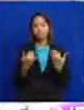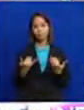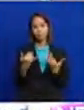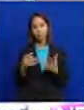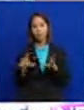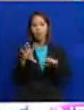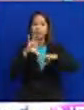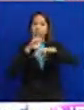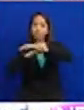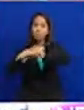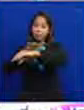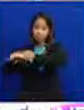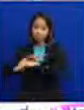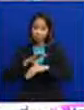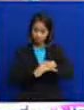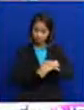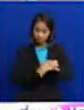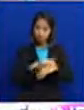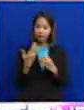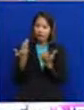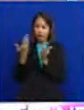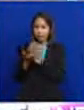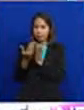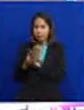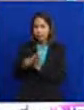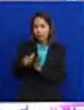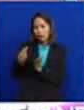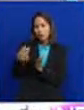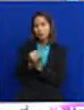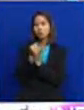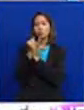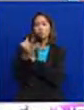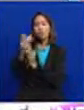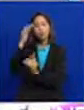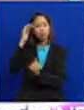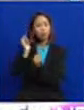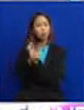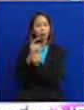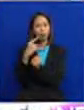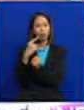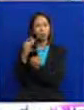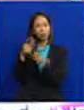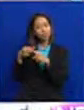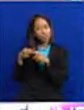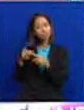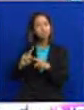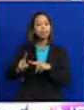การออกหมายจับผู้ต้องหาแล้วก็จะมอบเงินเยียวยาแก่ตำรวจที่ถูกทำร้ายร่างกายด้วยค่ะ